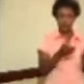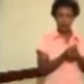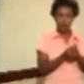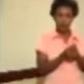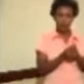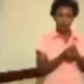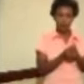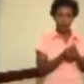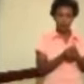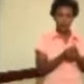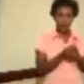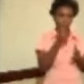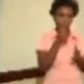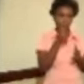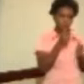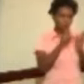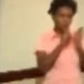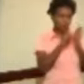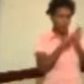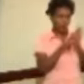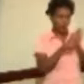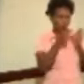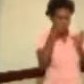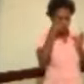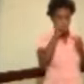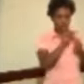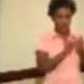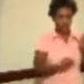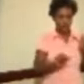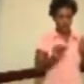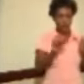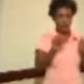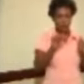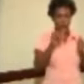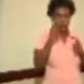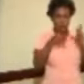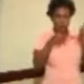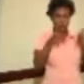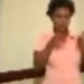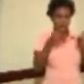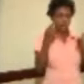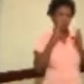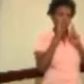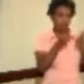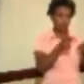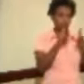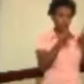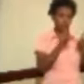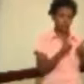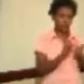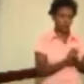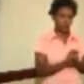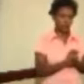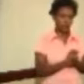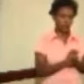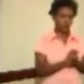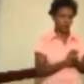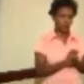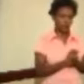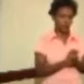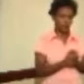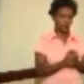en principe, nous pourrons gagner 2 minutes par candidat pour des questions et puis pour